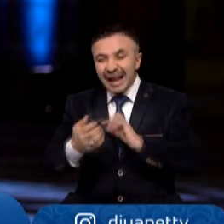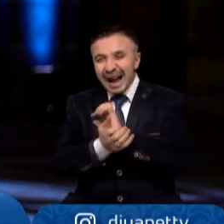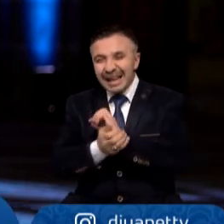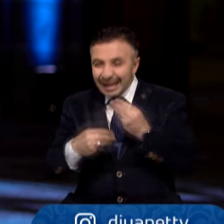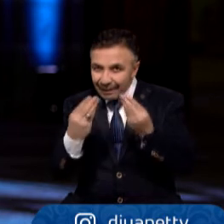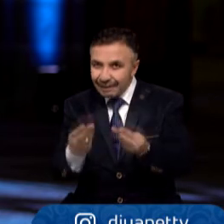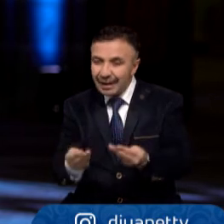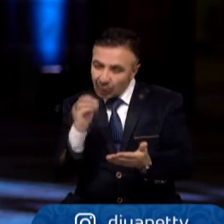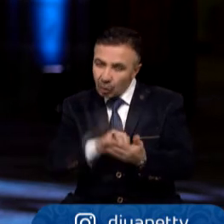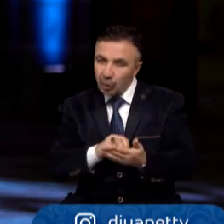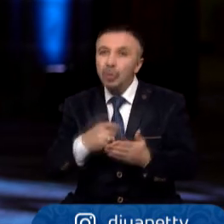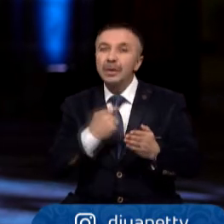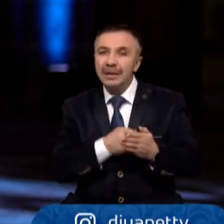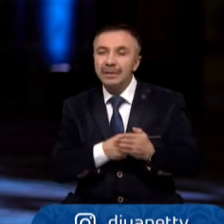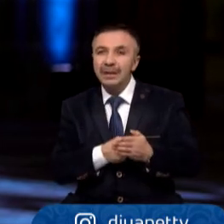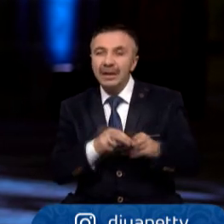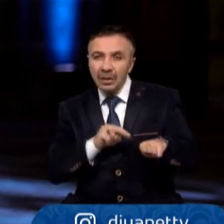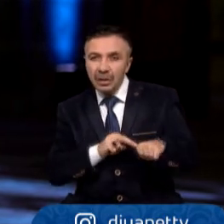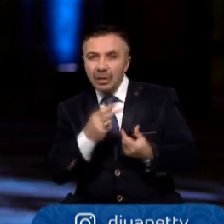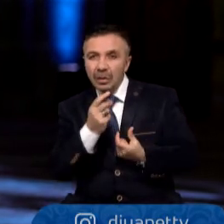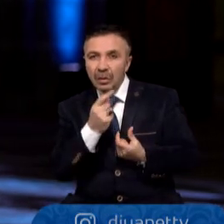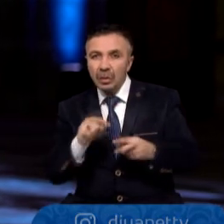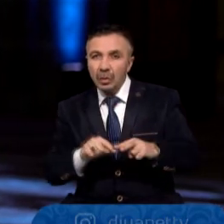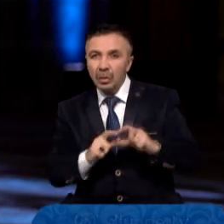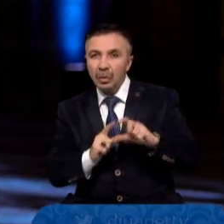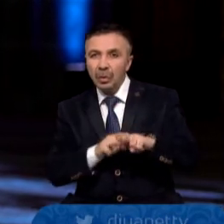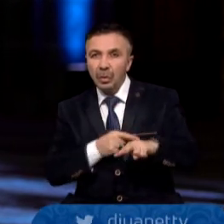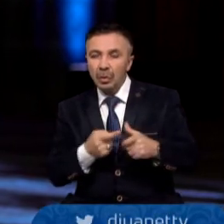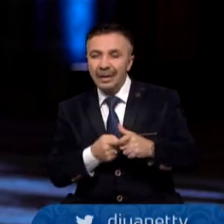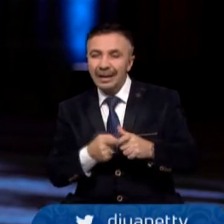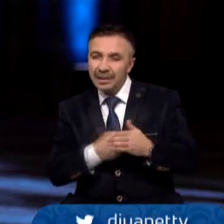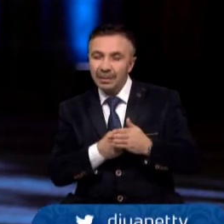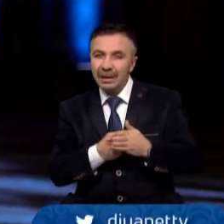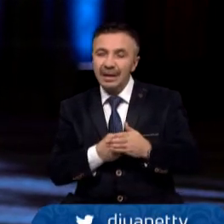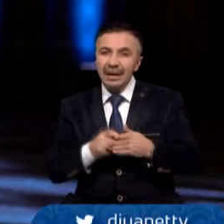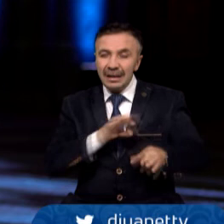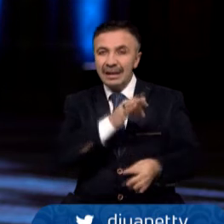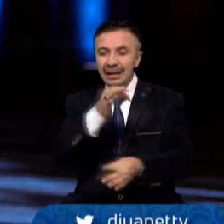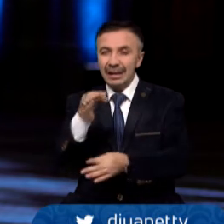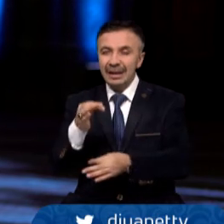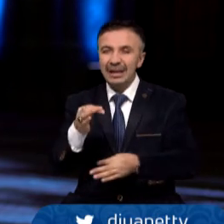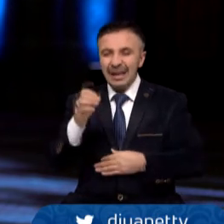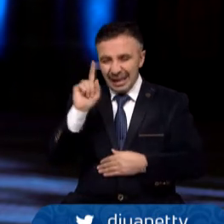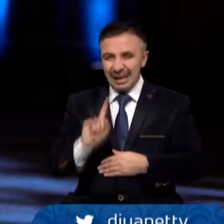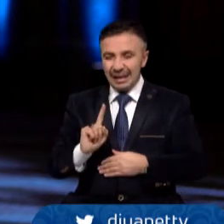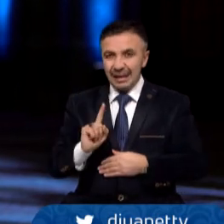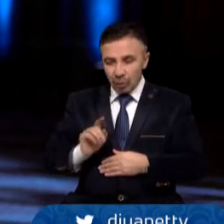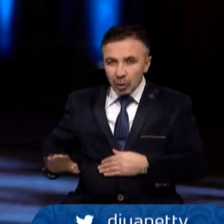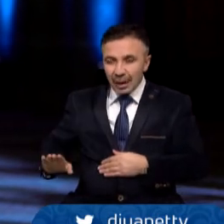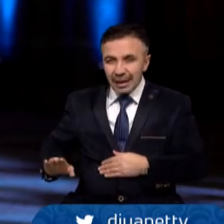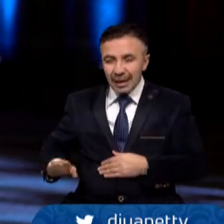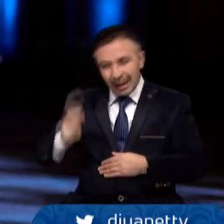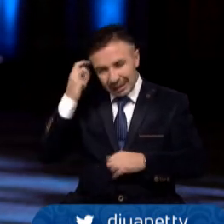babasının veya ailenin verdiği isimdir künye ise insanların ilk çocukları